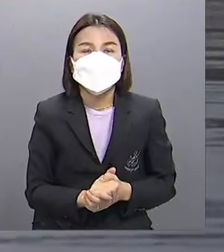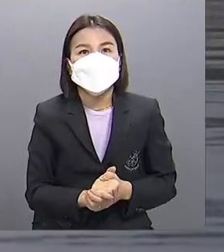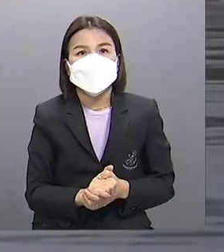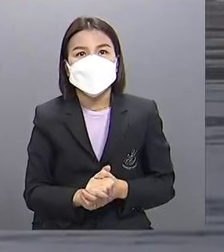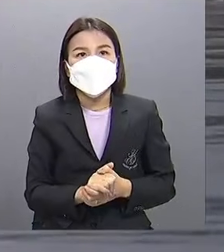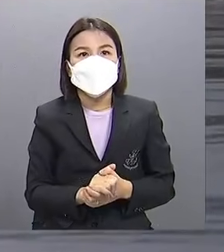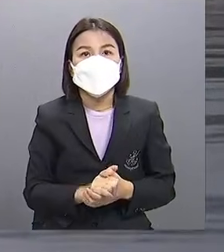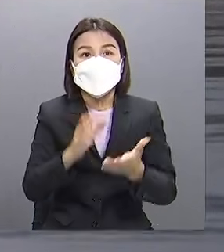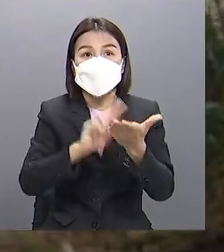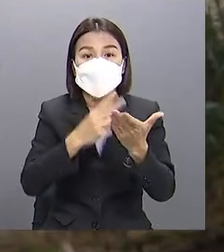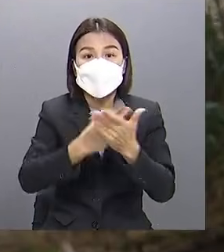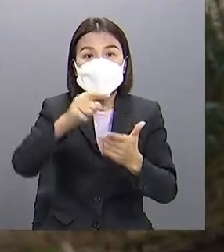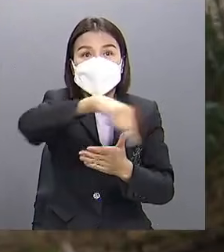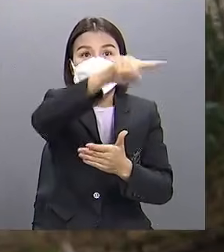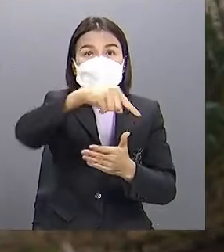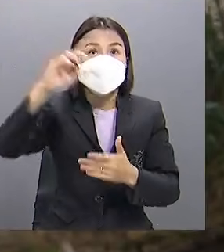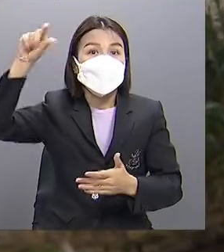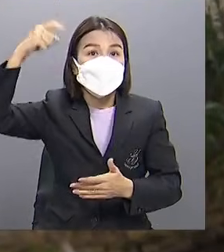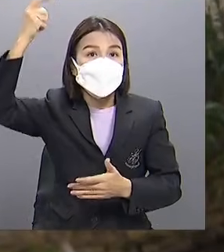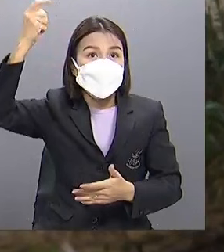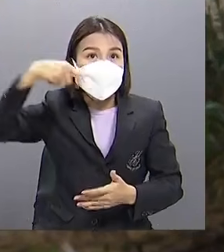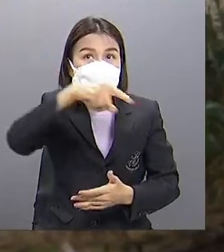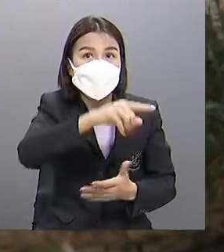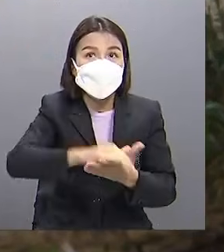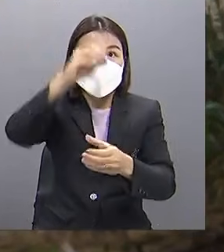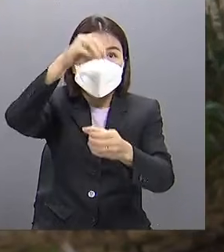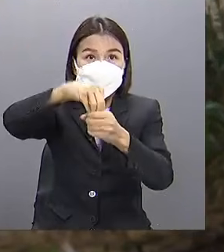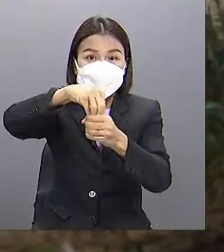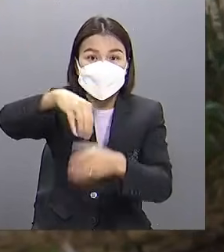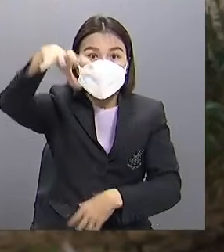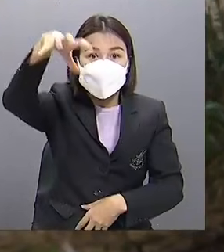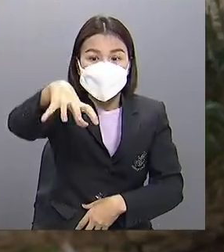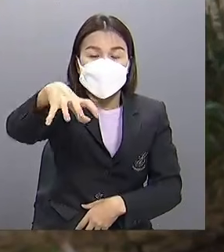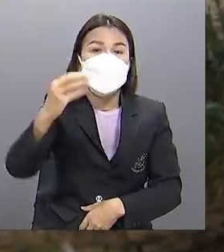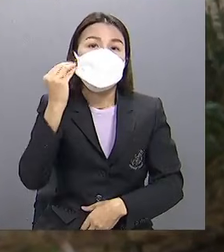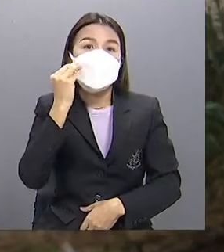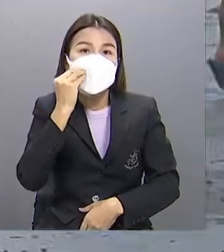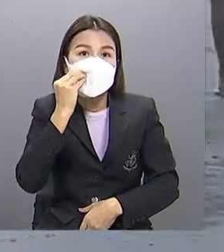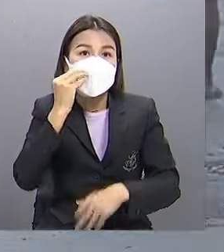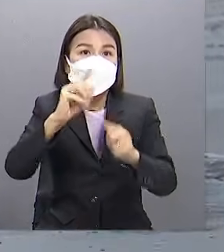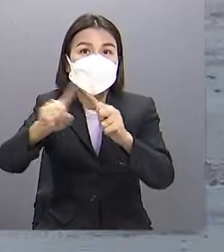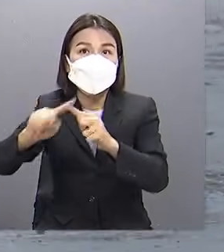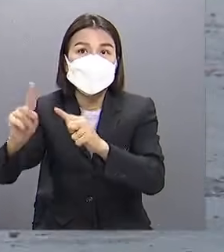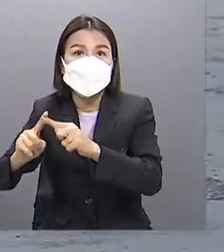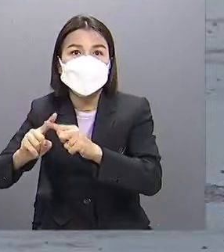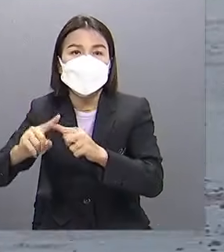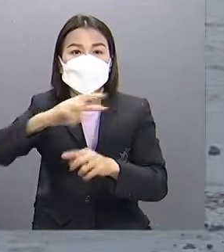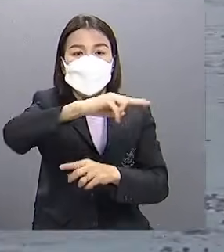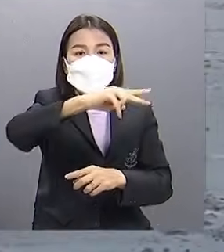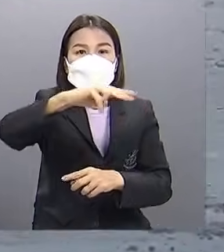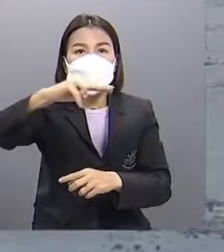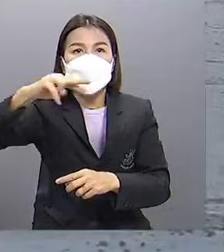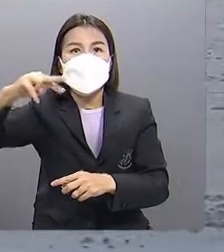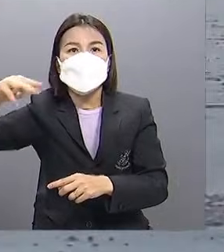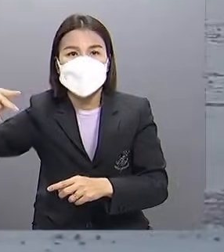เมียนมานับร้อยชีวิตที่ยึดเกาะแห่งนี้เป็นที่พักอาศัยต้องว่ายน้ำหนีตายมารวมกันที่ขอบรั้วช